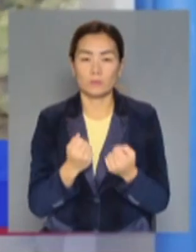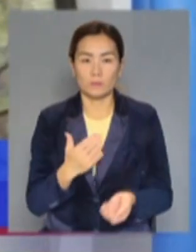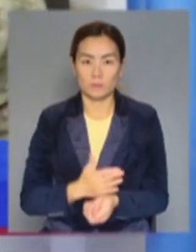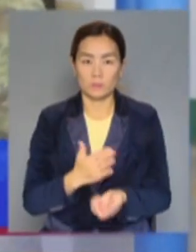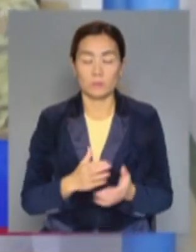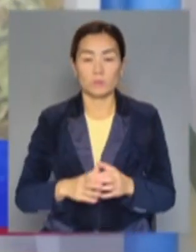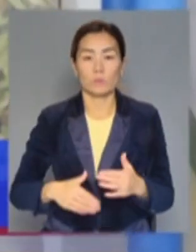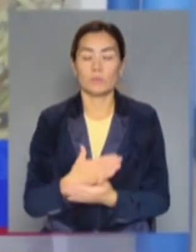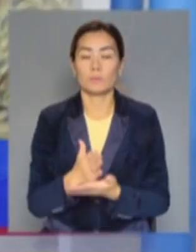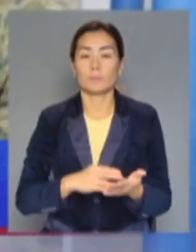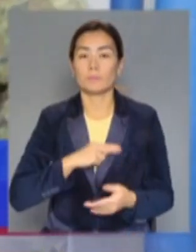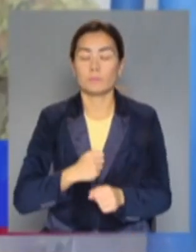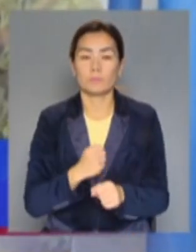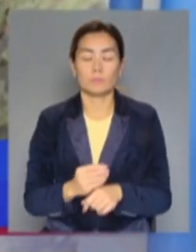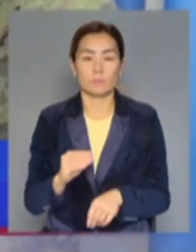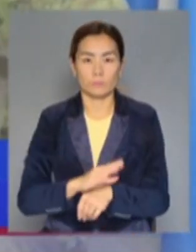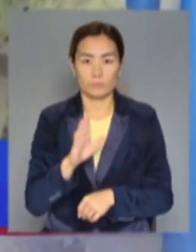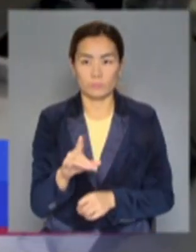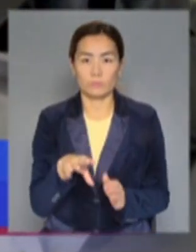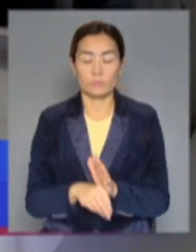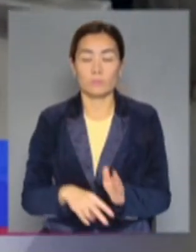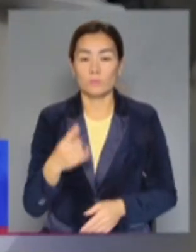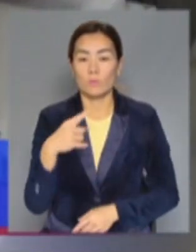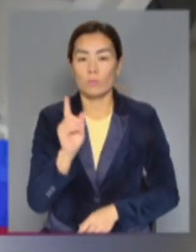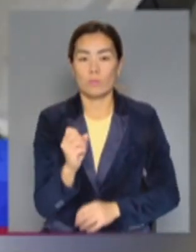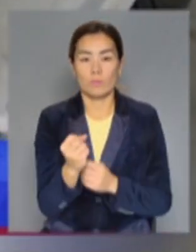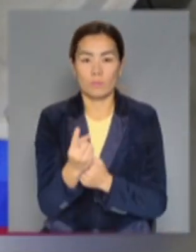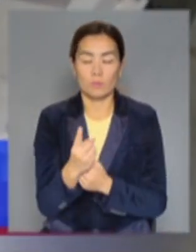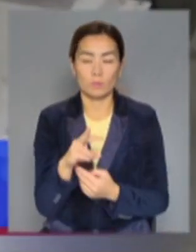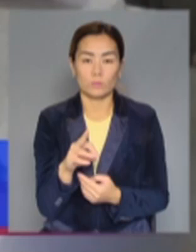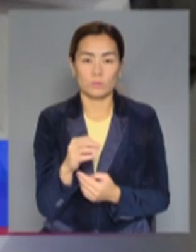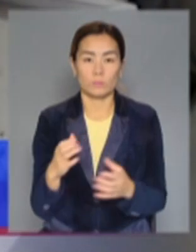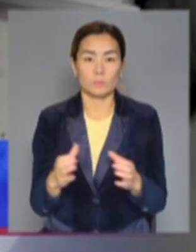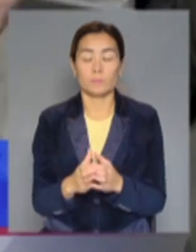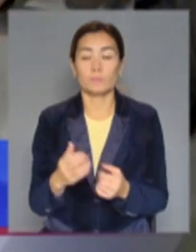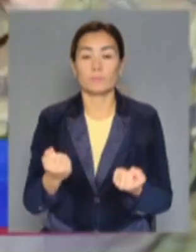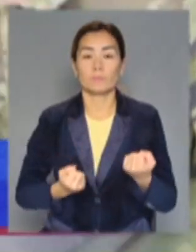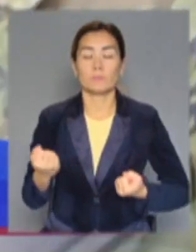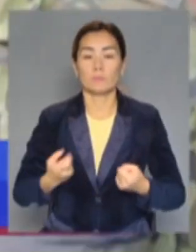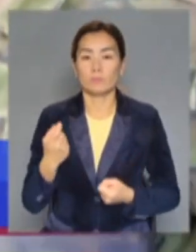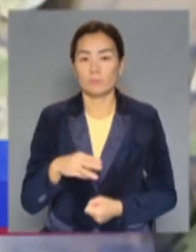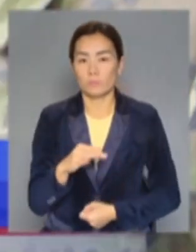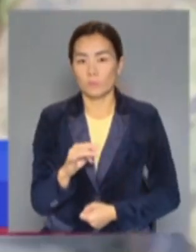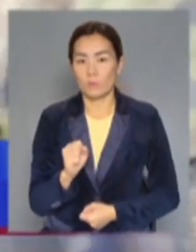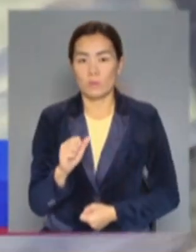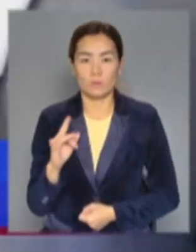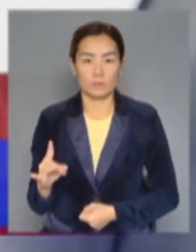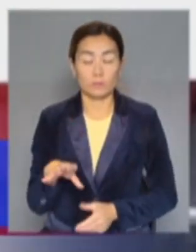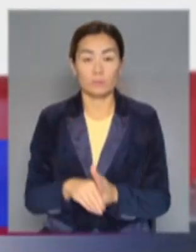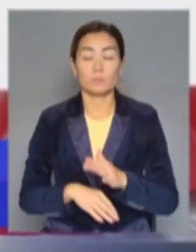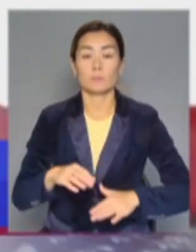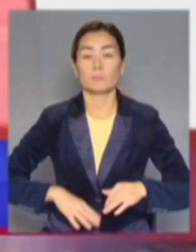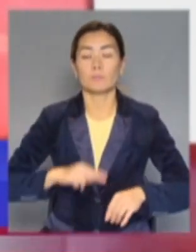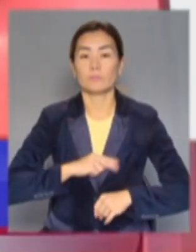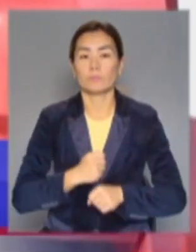келеді. Бөлім жаңа қызметкерлермен толығуда. Солардың бірі номер 11-ші өрт сөндіру бөлімінің көлік жүргізушісі Тұрар Серіков. Оның бұл